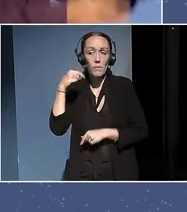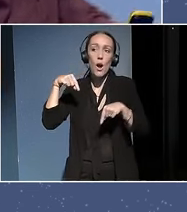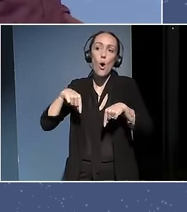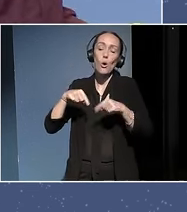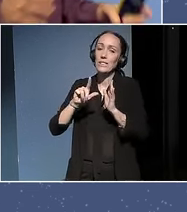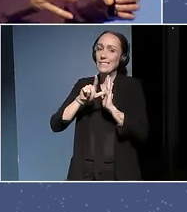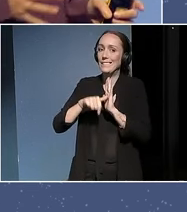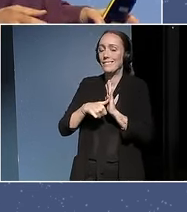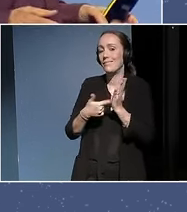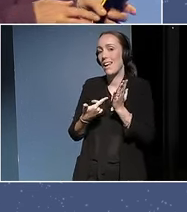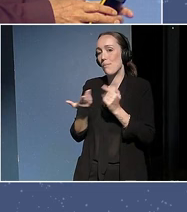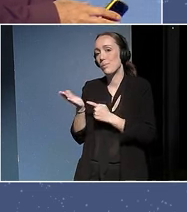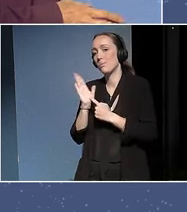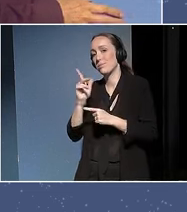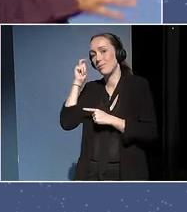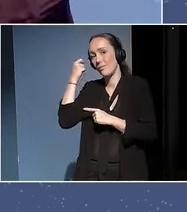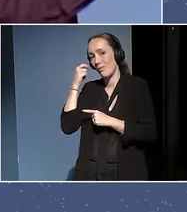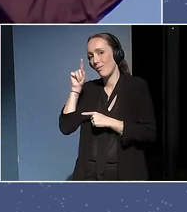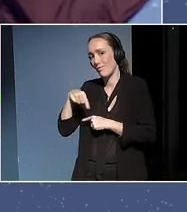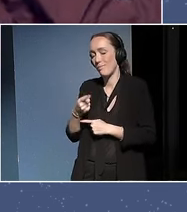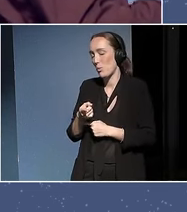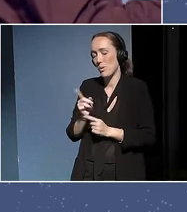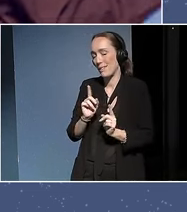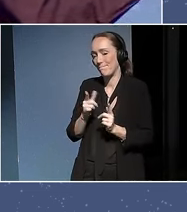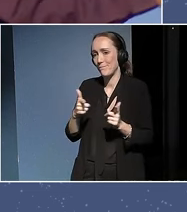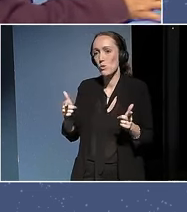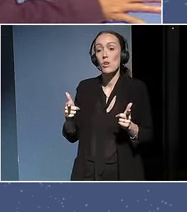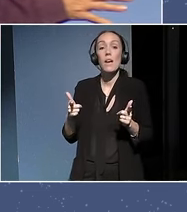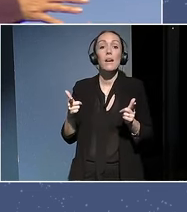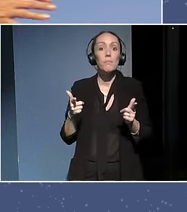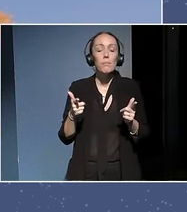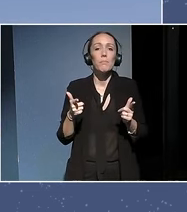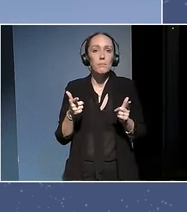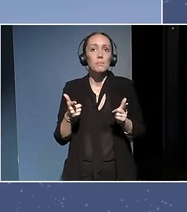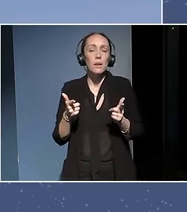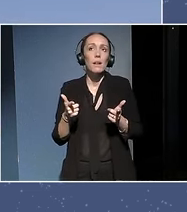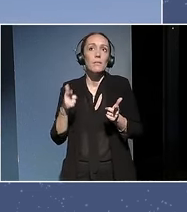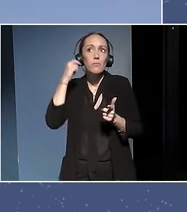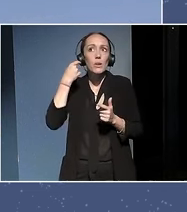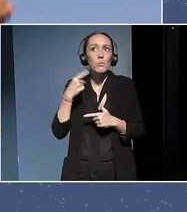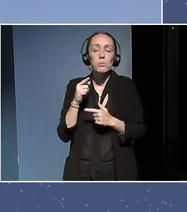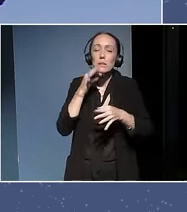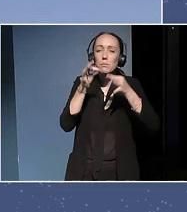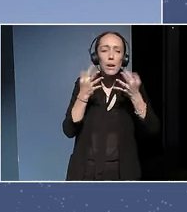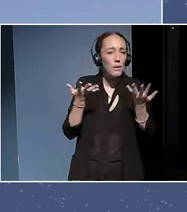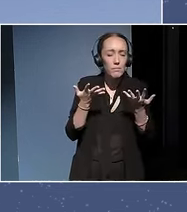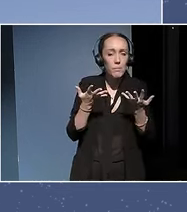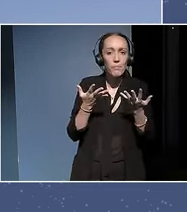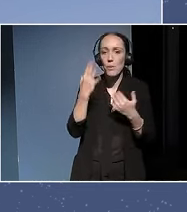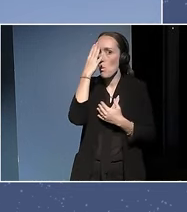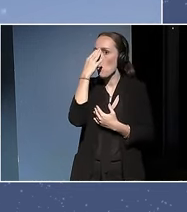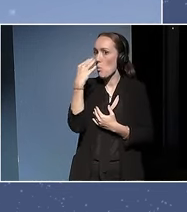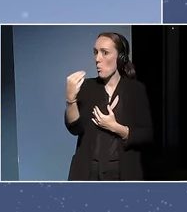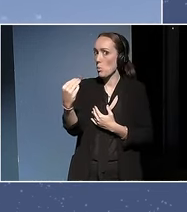abbiamo il tempo di riproporre anche quei video l'importanza di questo muso che parte da una